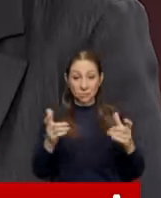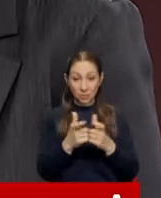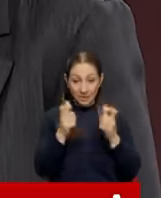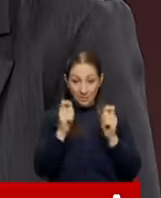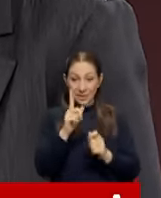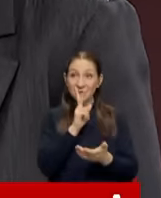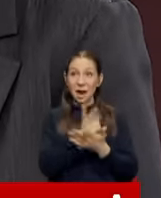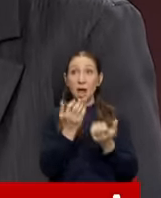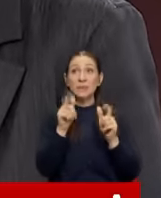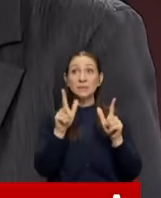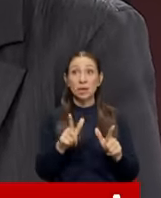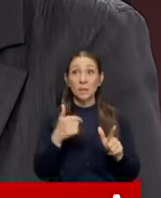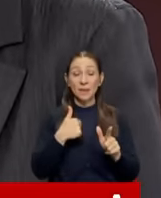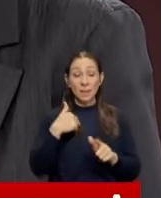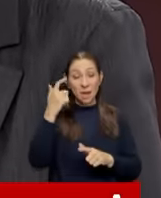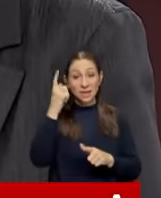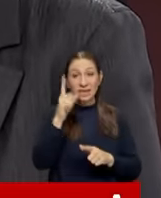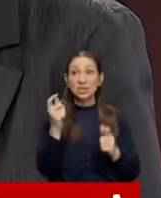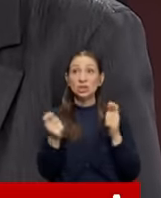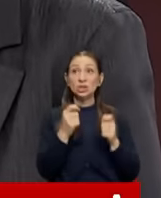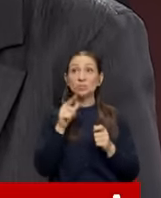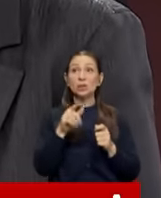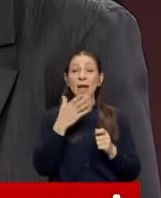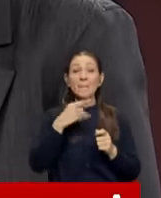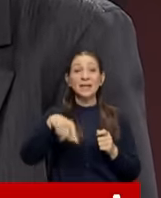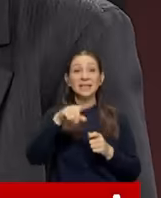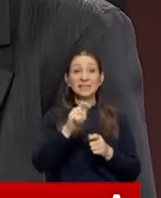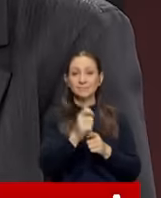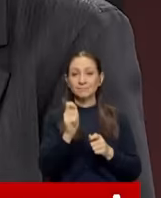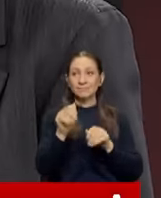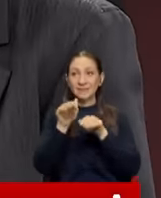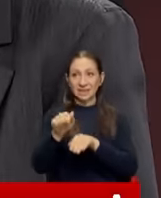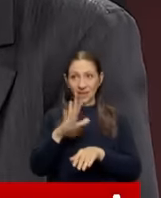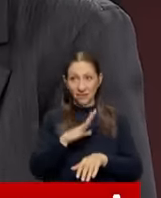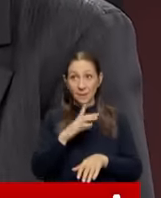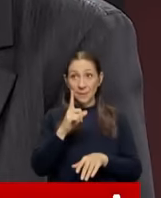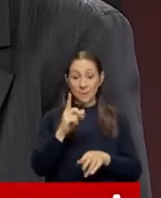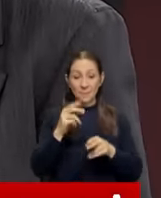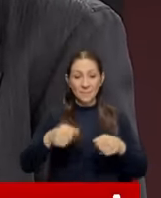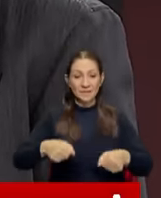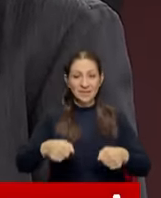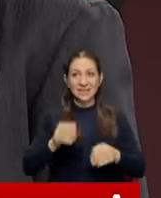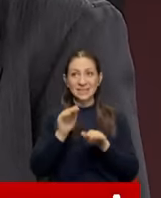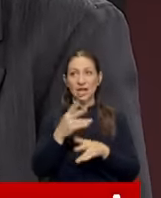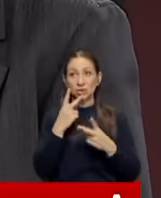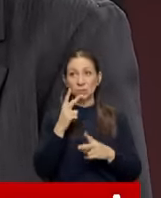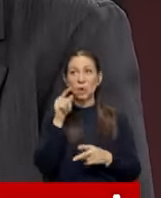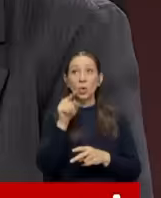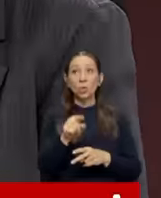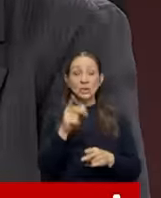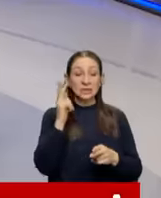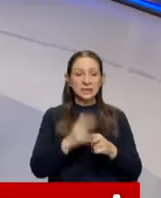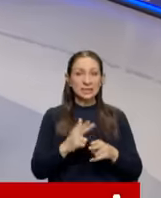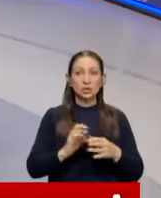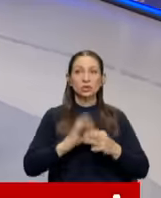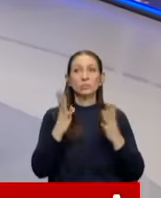Eee karar almamız gerekiyor benim aklımda ilk iş olarak bu emeklilere vereceğimiz destek var bir pazar desteği açıklamıştık onu hızlı